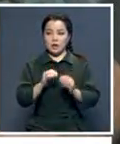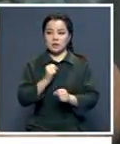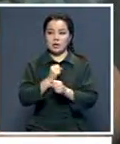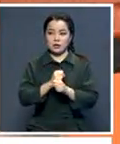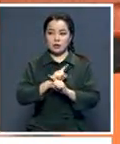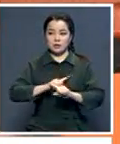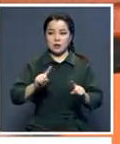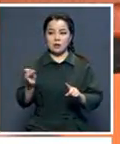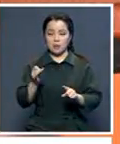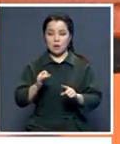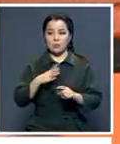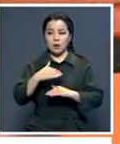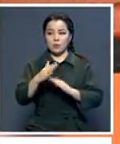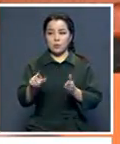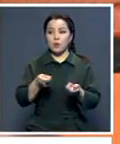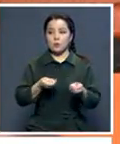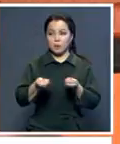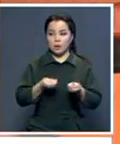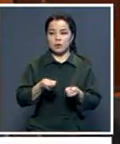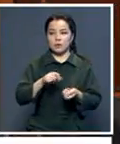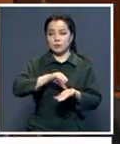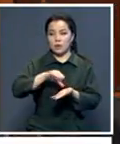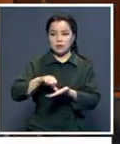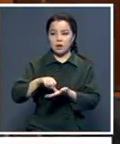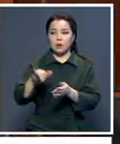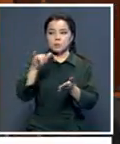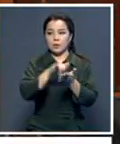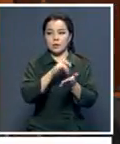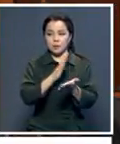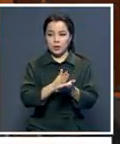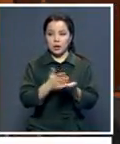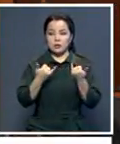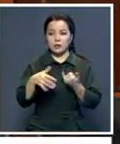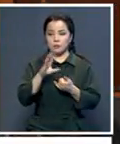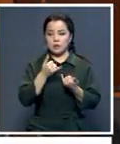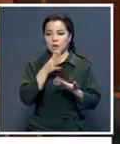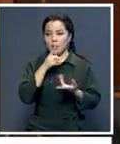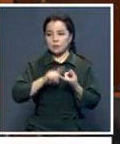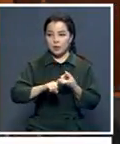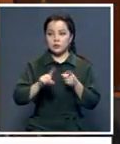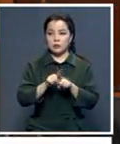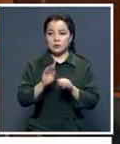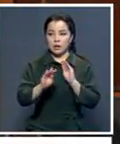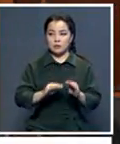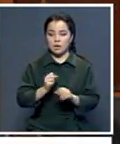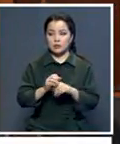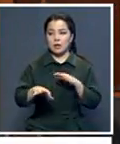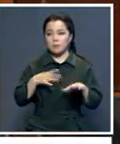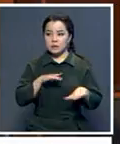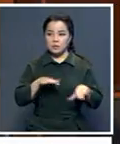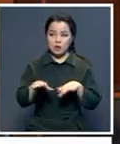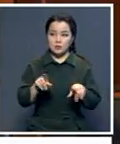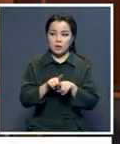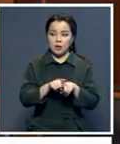жасалған басқару пульті орнатылды. Цифровыми современными. Их принцип действия. Сандық заманауи технология барлық маневрларды ортақ